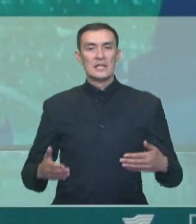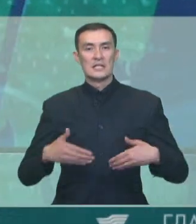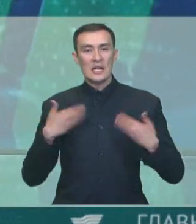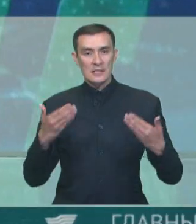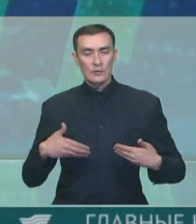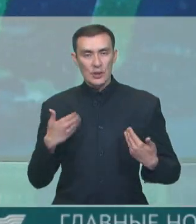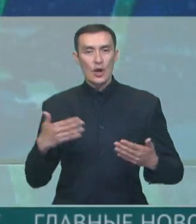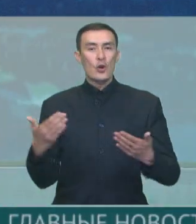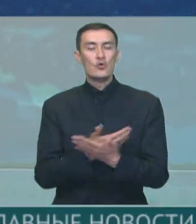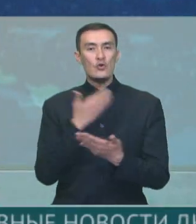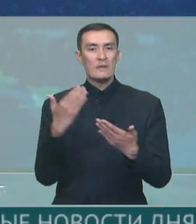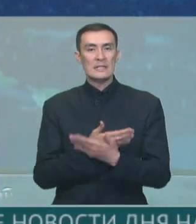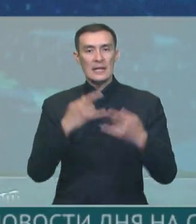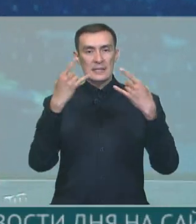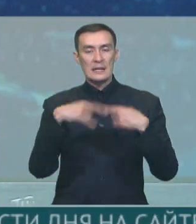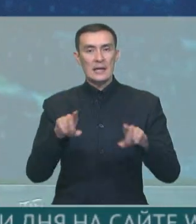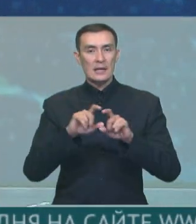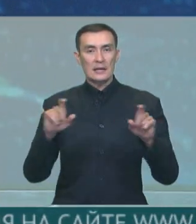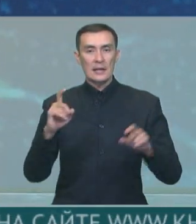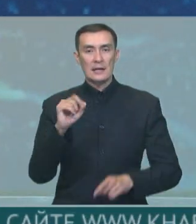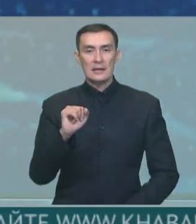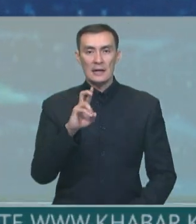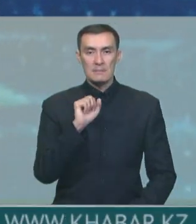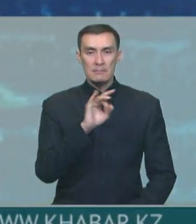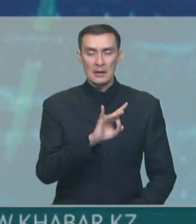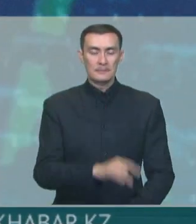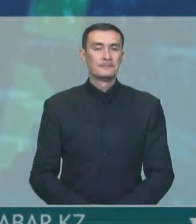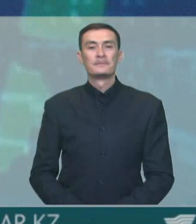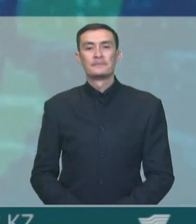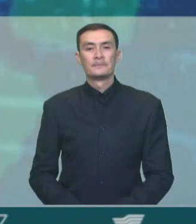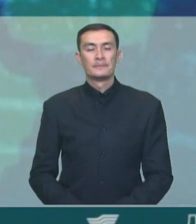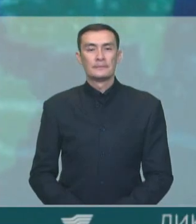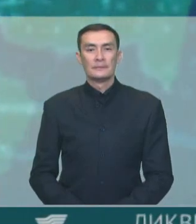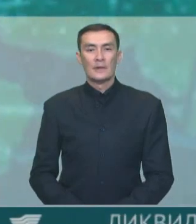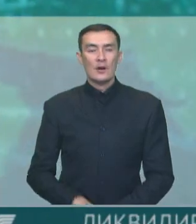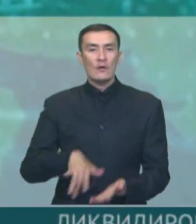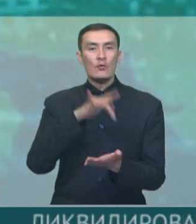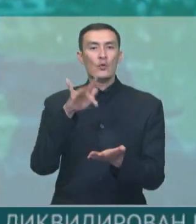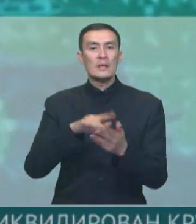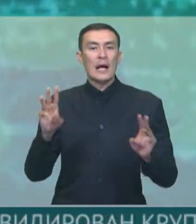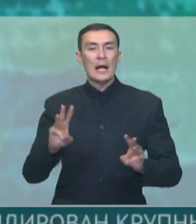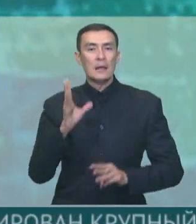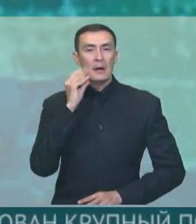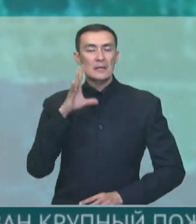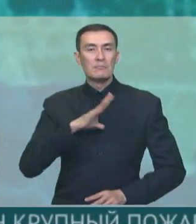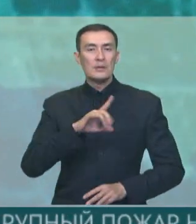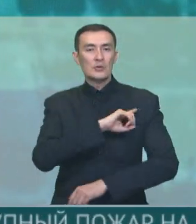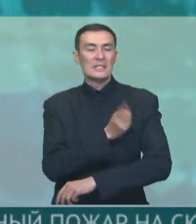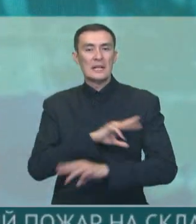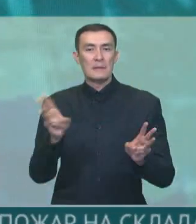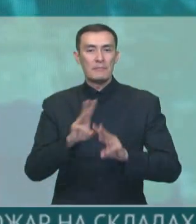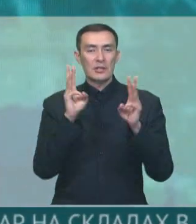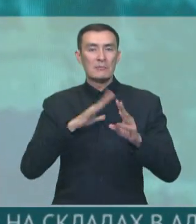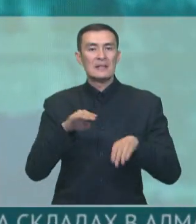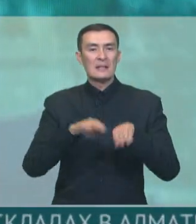Здравствуйте. Это новости. В студии работает Салтанат Тугильбаева. Сурдоперевод обеспечивает Хасан Исраилов. В Алматы ликвидирован крупный пожар.